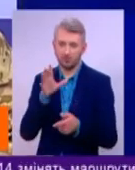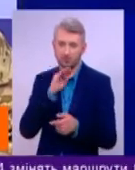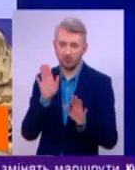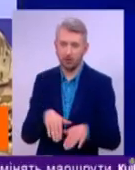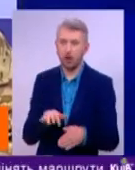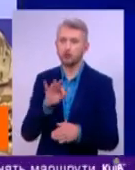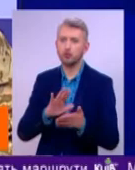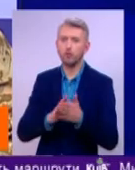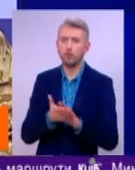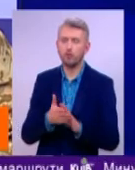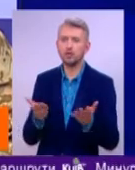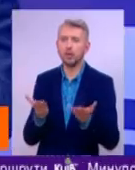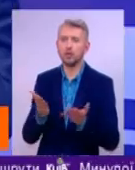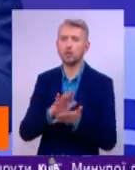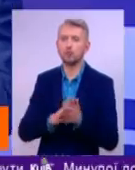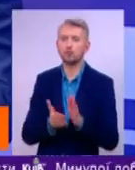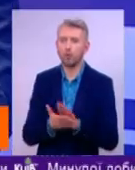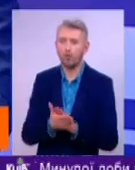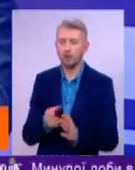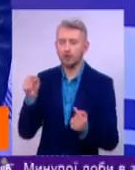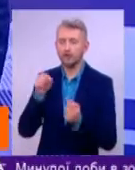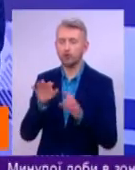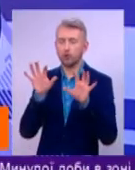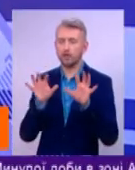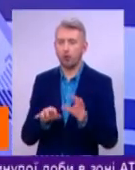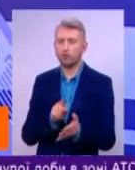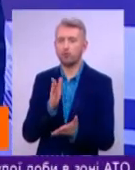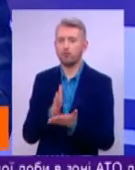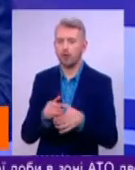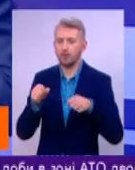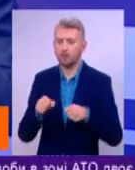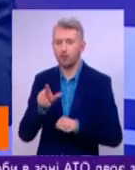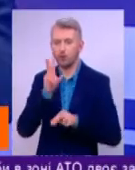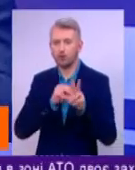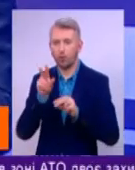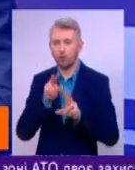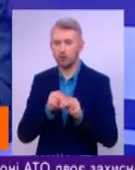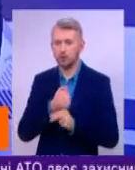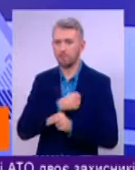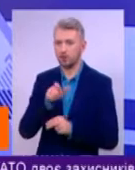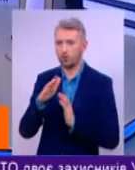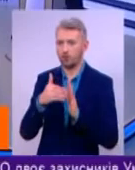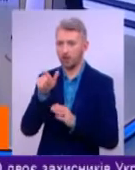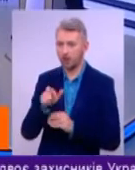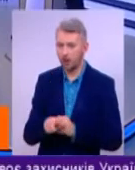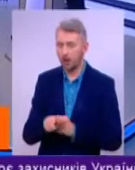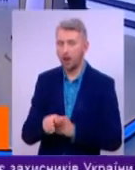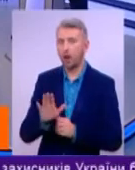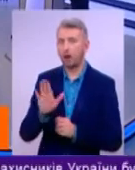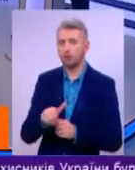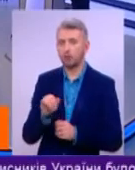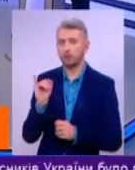щодо умов, на які умови, згідно з законом, має право розраховувати призовник, а відповідно потім